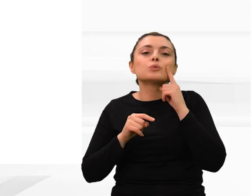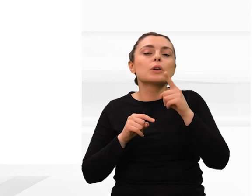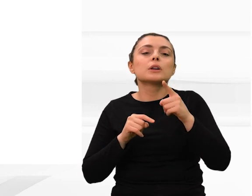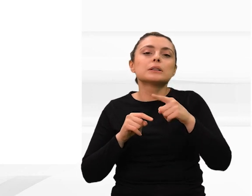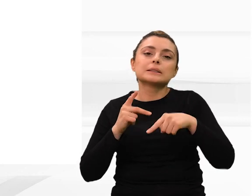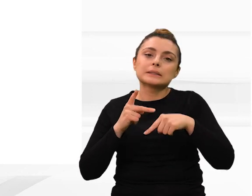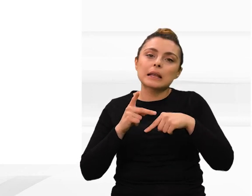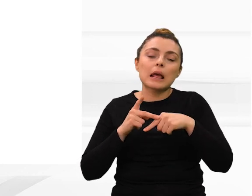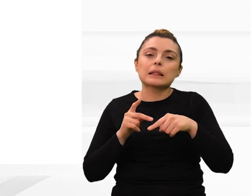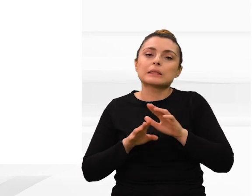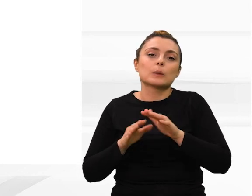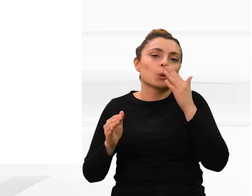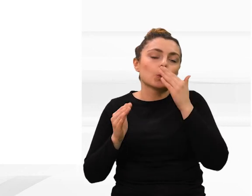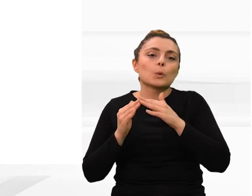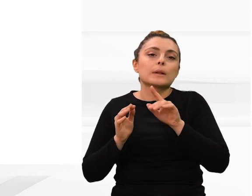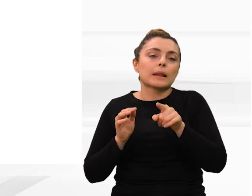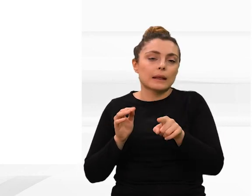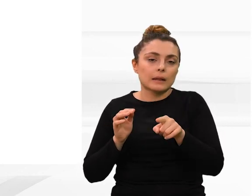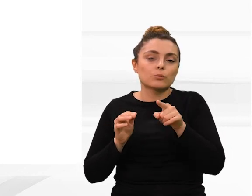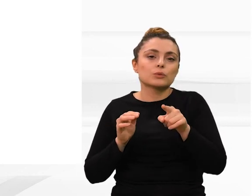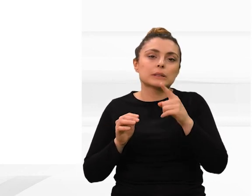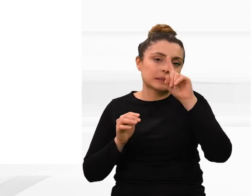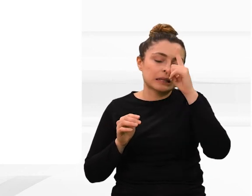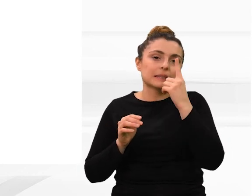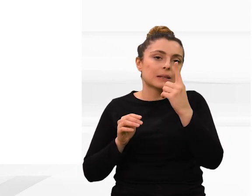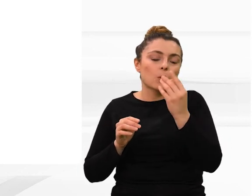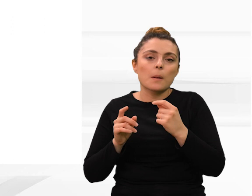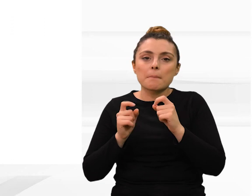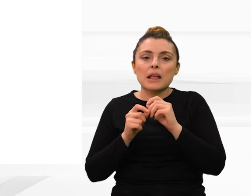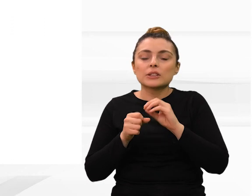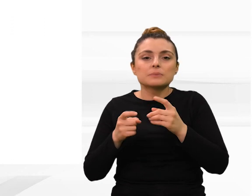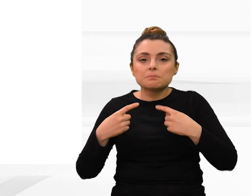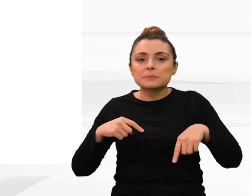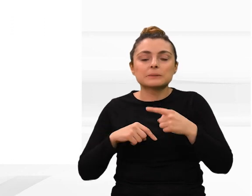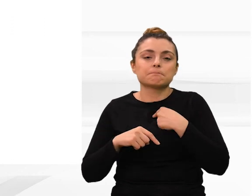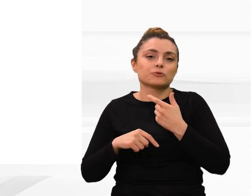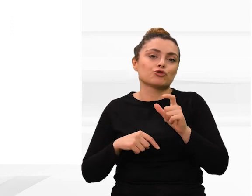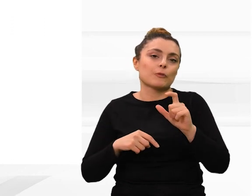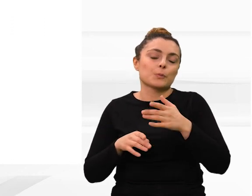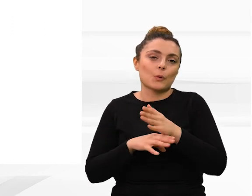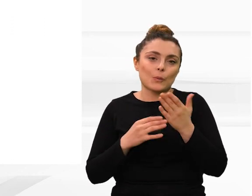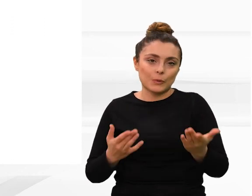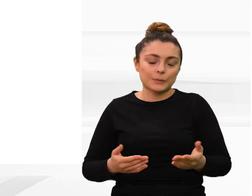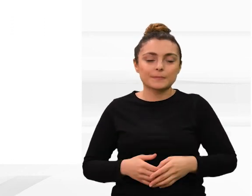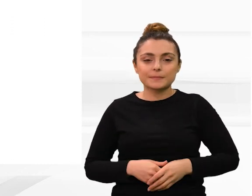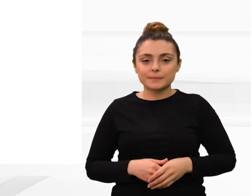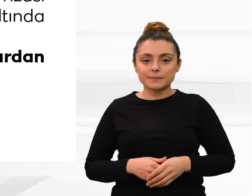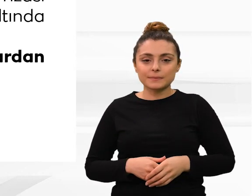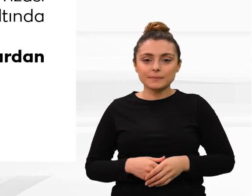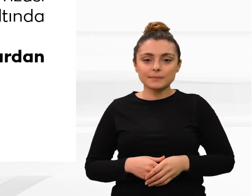zekat yerine geçmiyor o yüzden yalnız için bulunduğu B seçeneği bizim cevabı mıdır